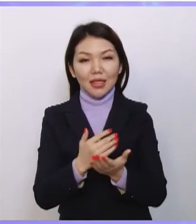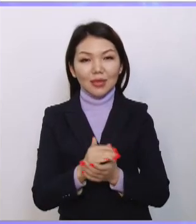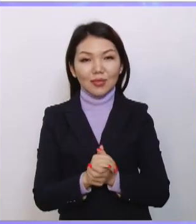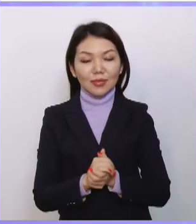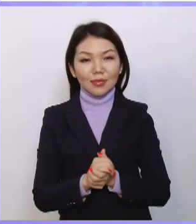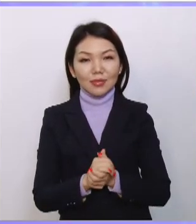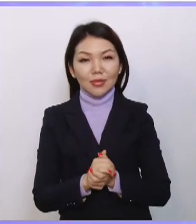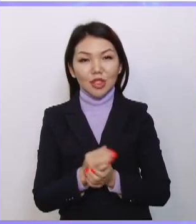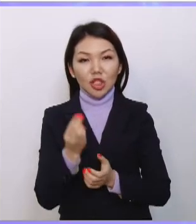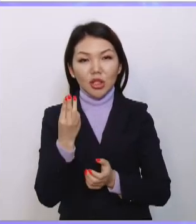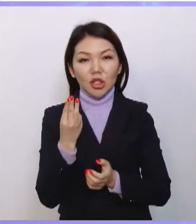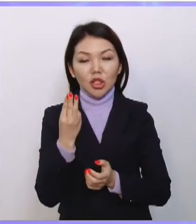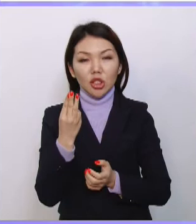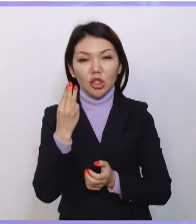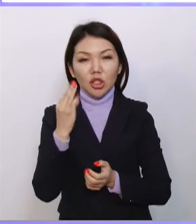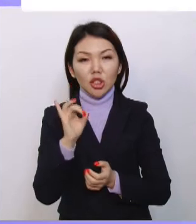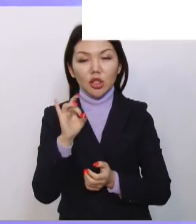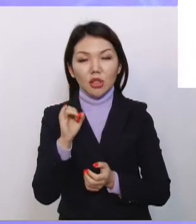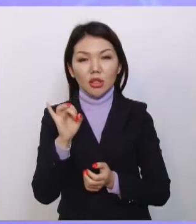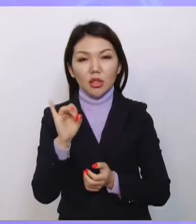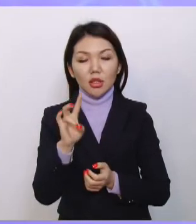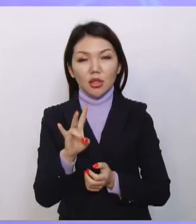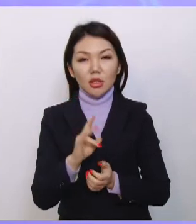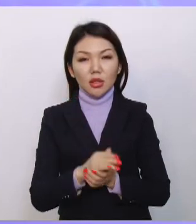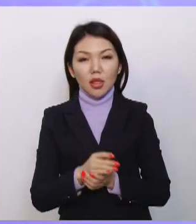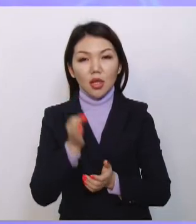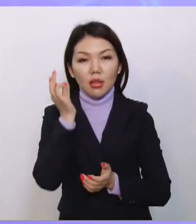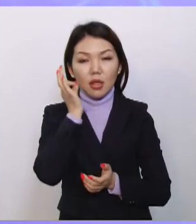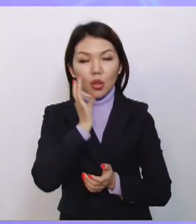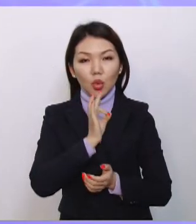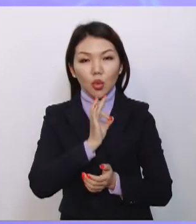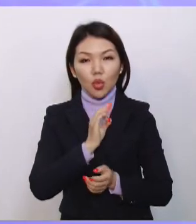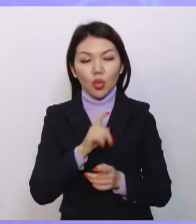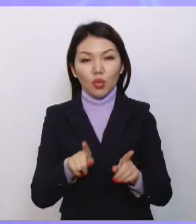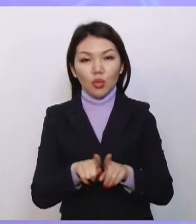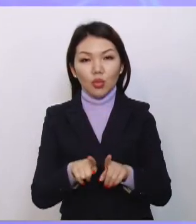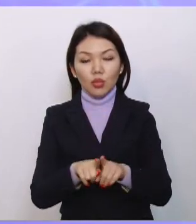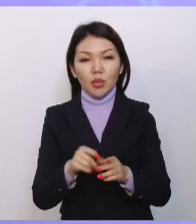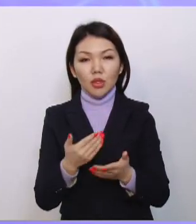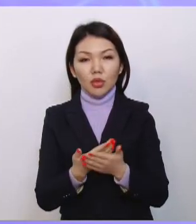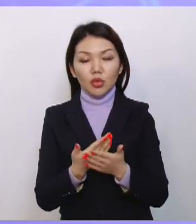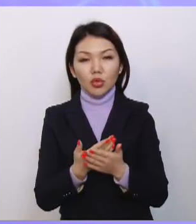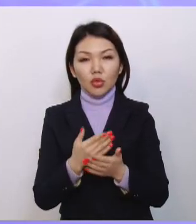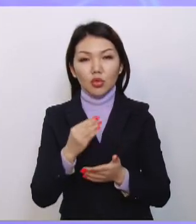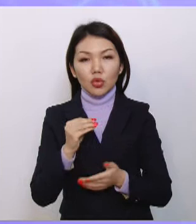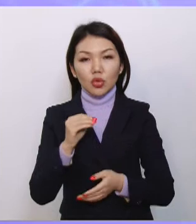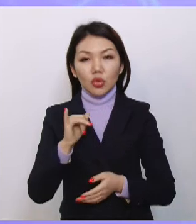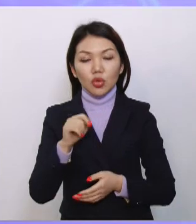Ширин, таттуу. Бул жүзүм шабдалы, ширин.